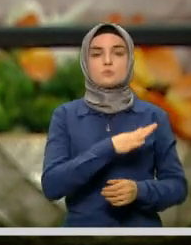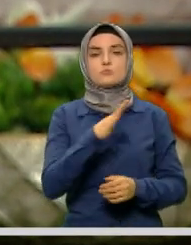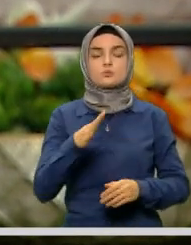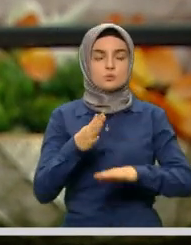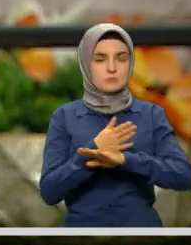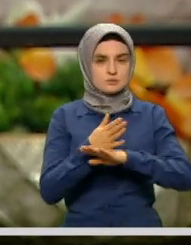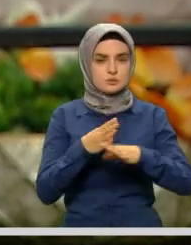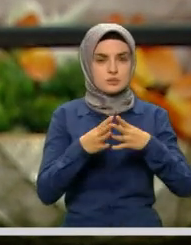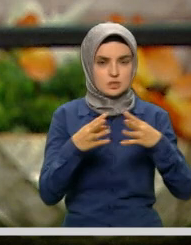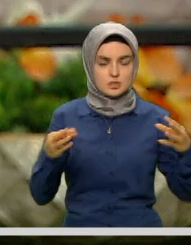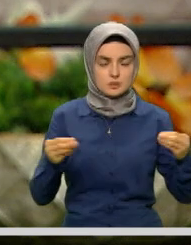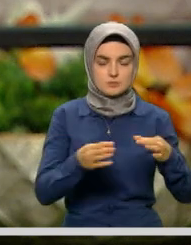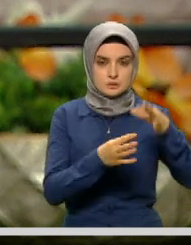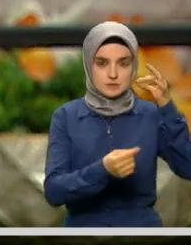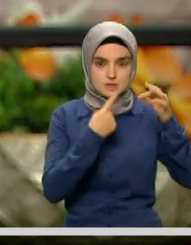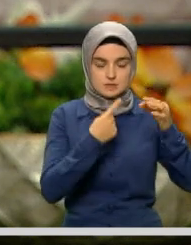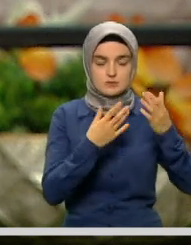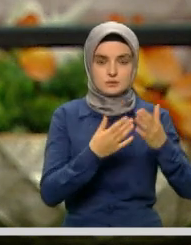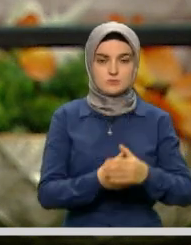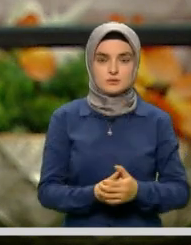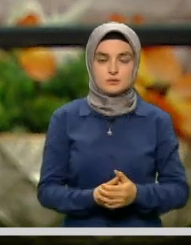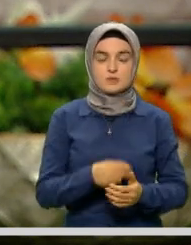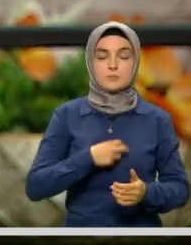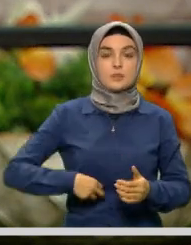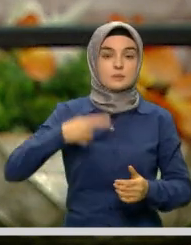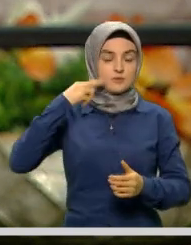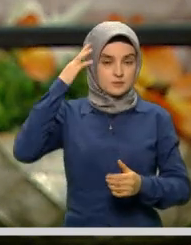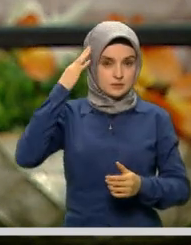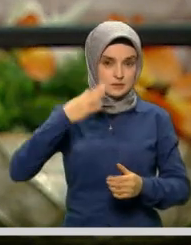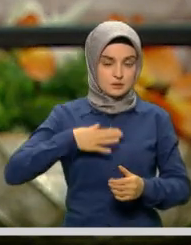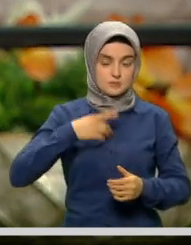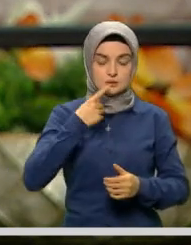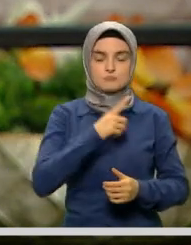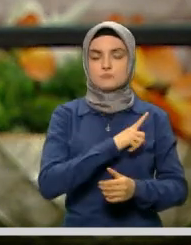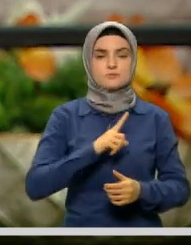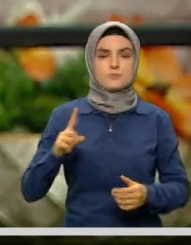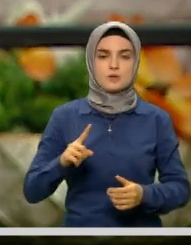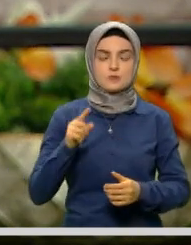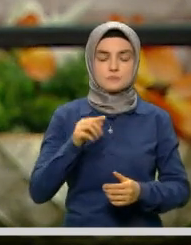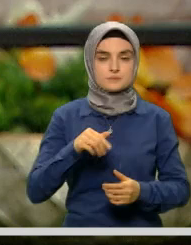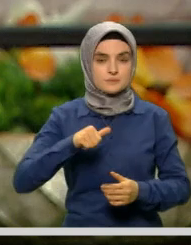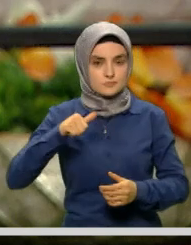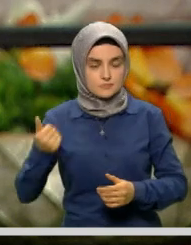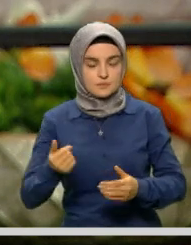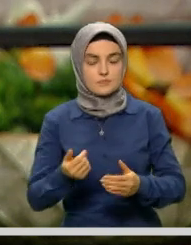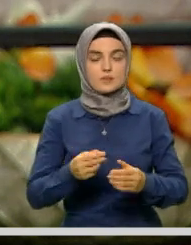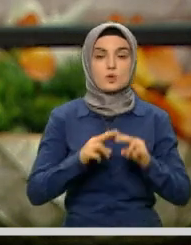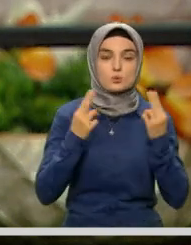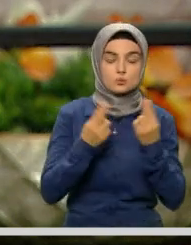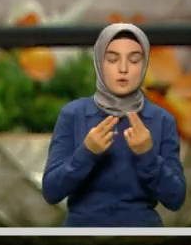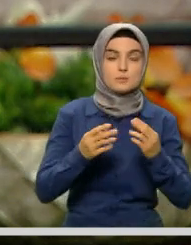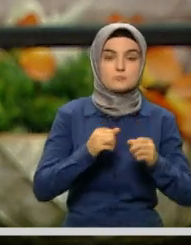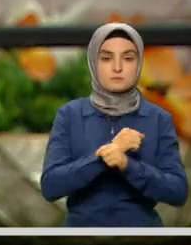kaybetmiş olan kişiye biz müflis deriz. Peygamberimiz hayır diyor. Müflis o değildir. Müflis yarın kıyamet gününde Allah'ın huzuruna